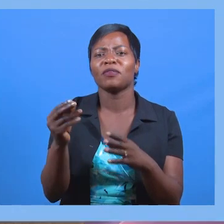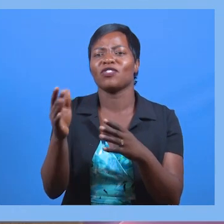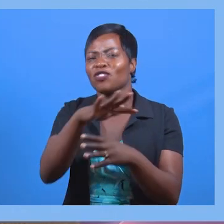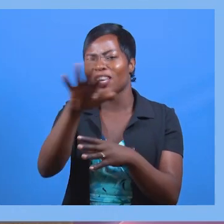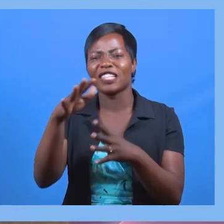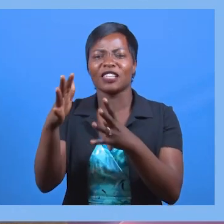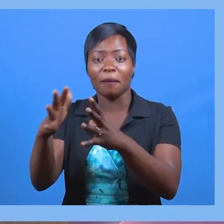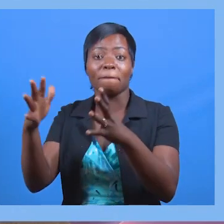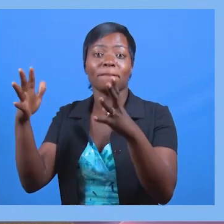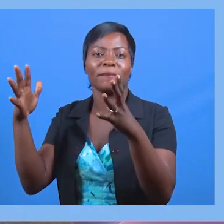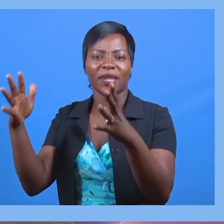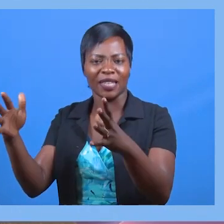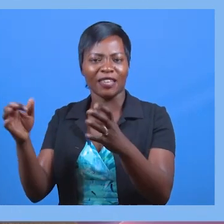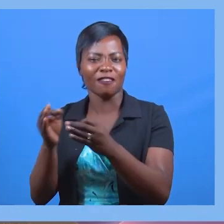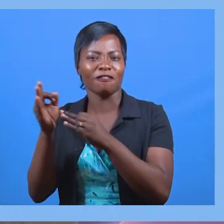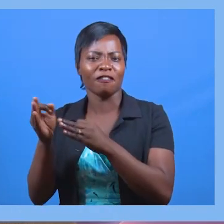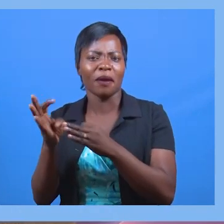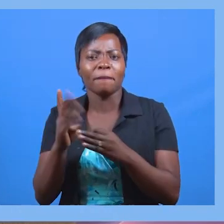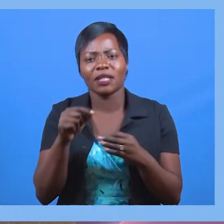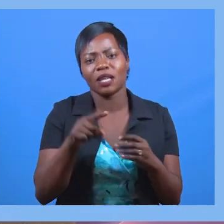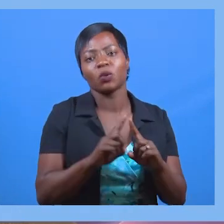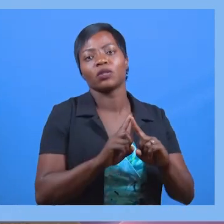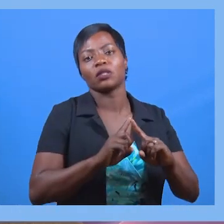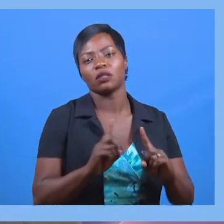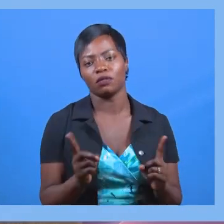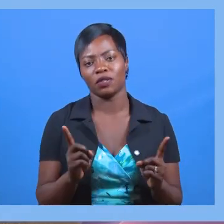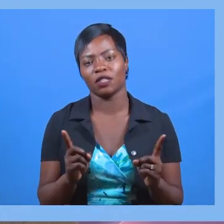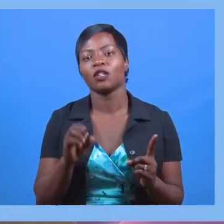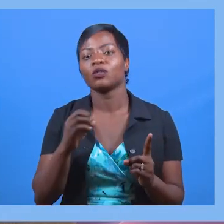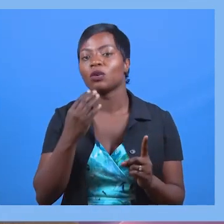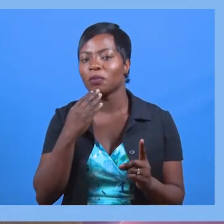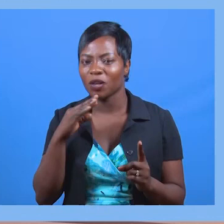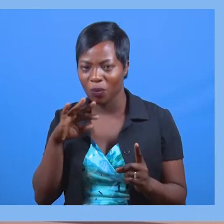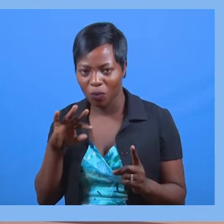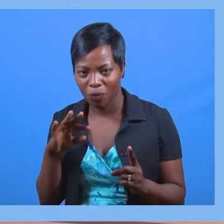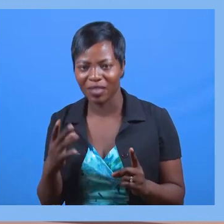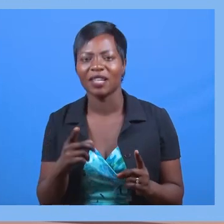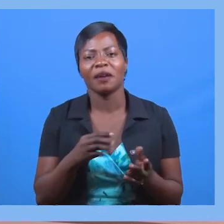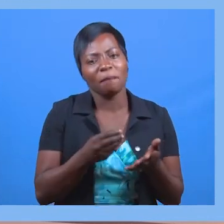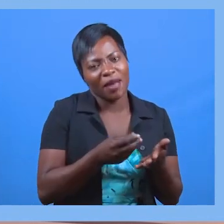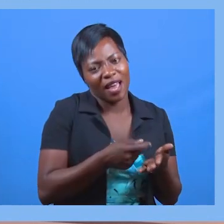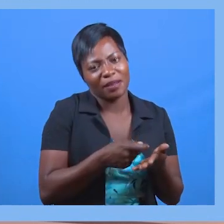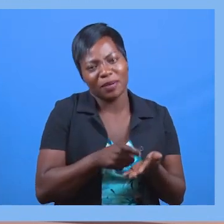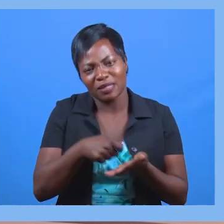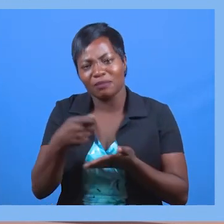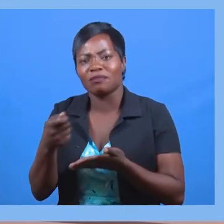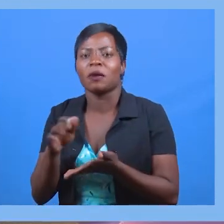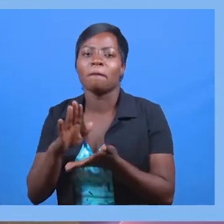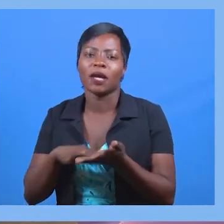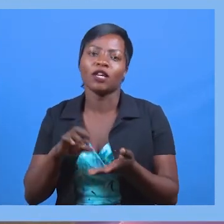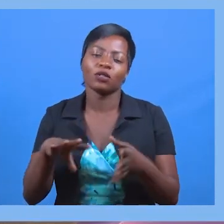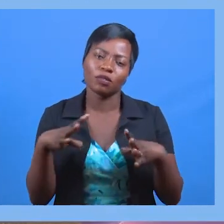kuti zvinhu taizvirima, kana tisingakwanisi kuzvirima kureva kuti pane homwe yedu yataakutobudisa. Naizvozvo